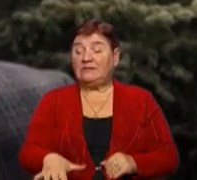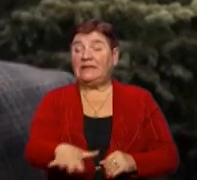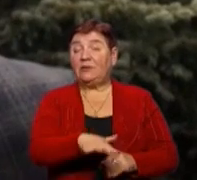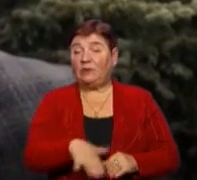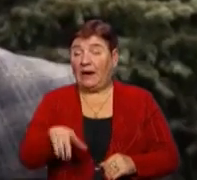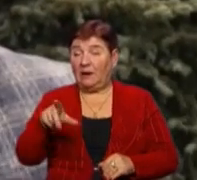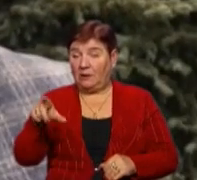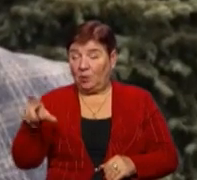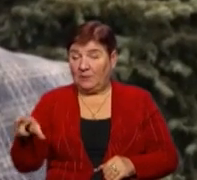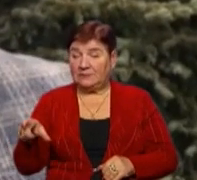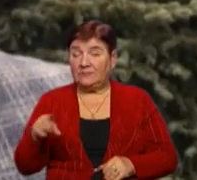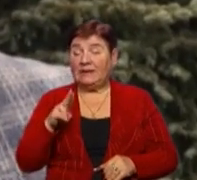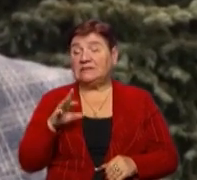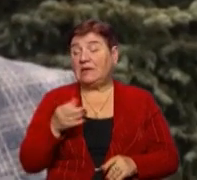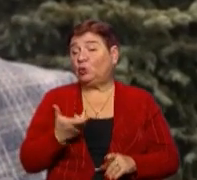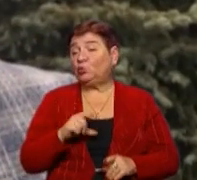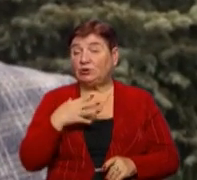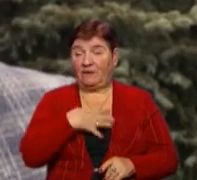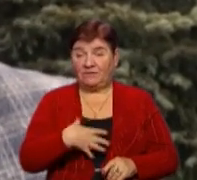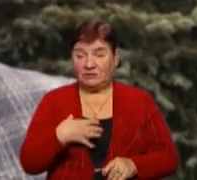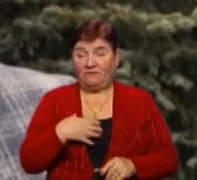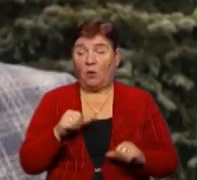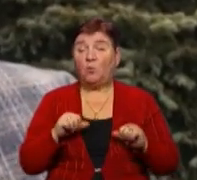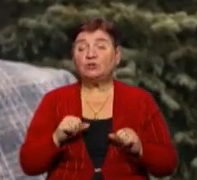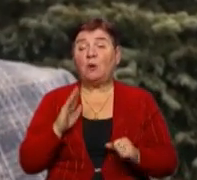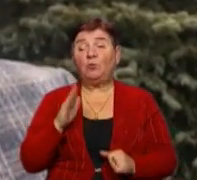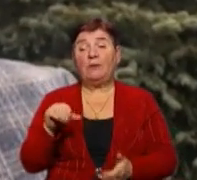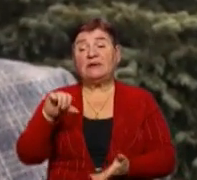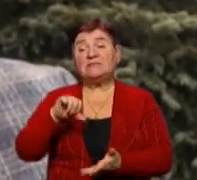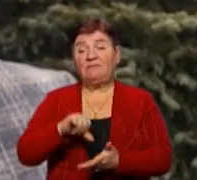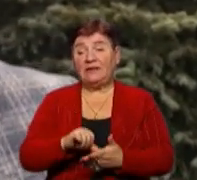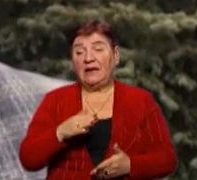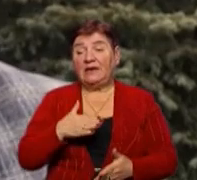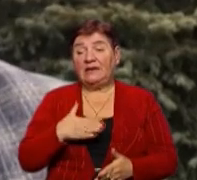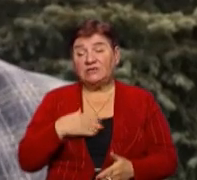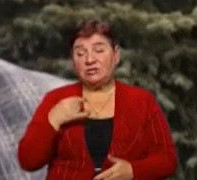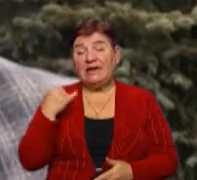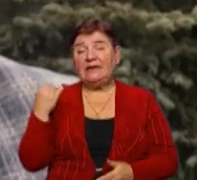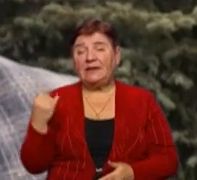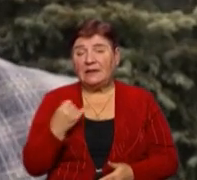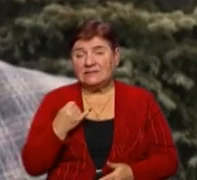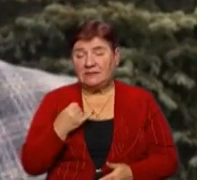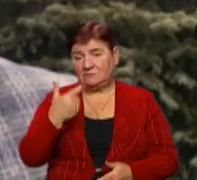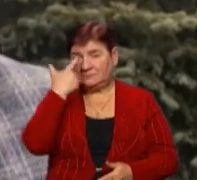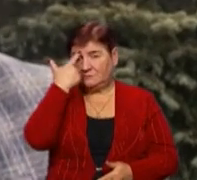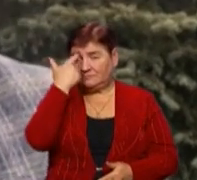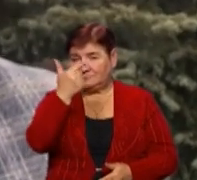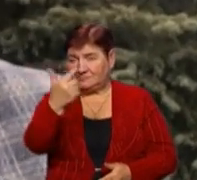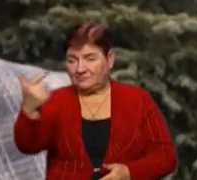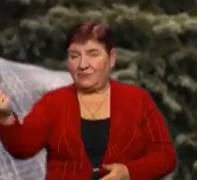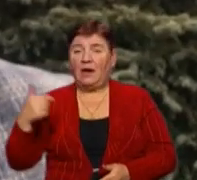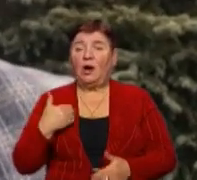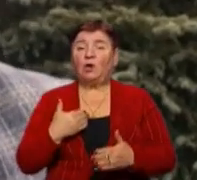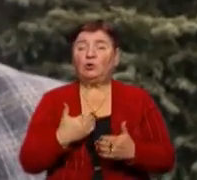громад. І це дуже важливо, це можна буде представляти наші спільні інтереси, доносити